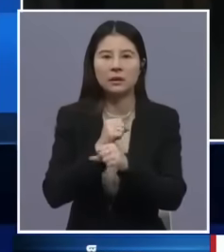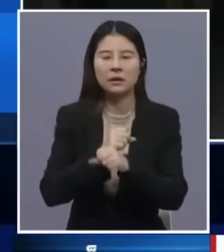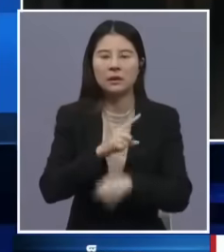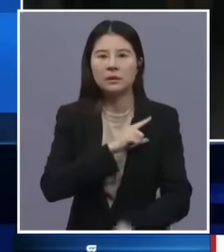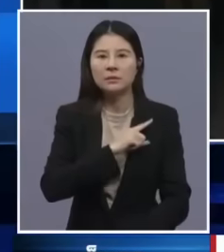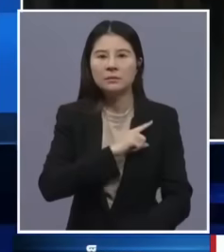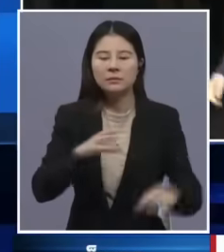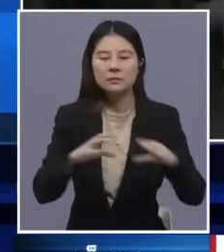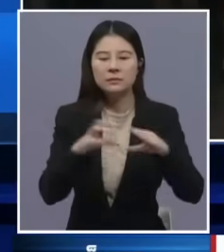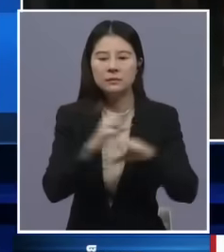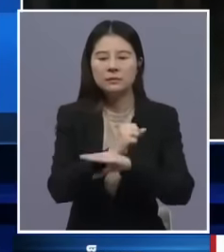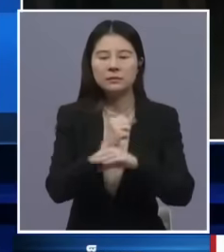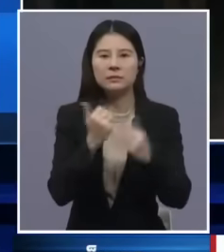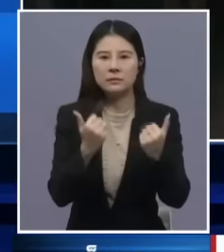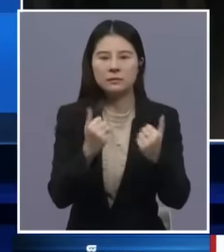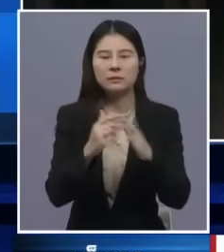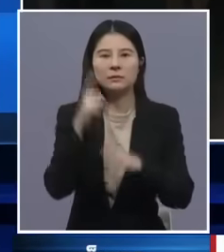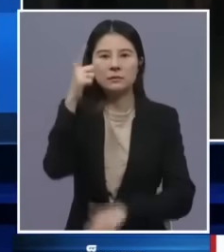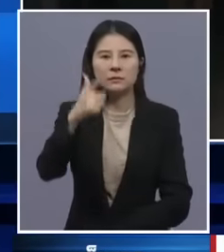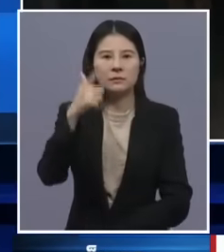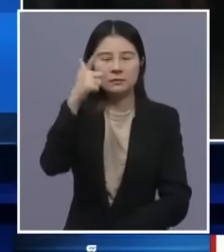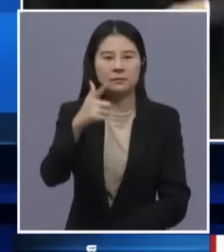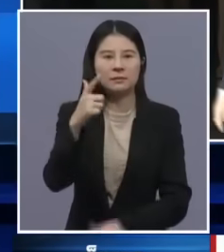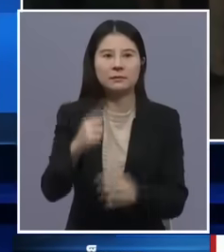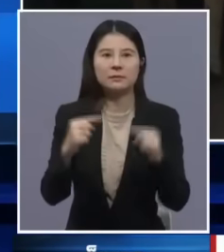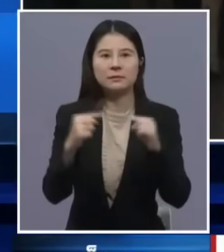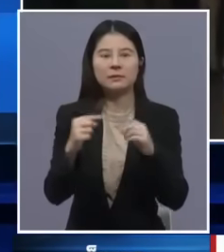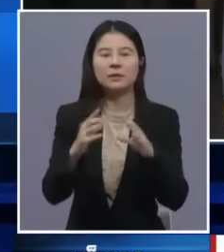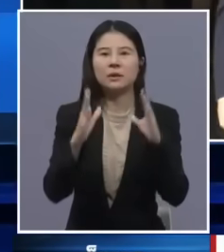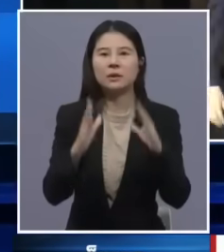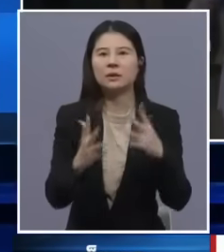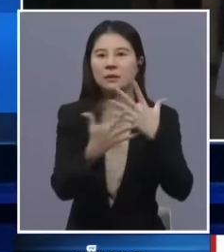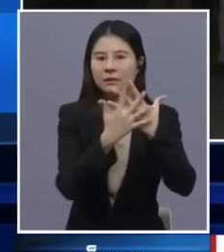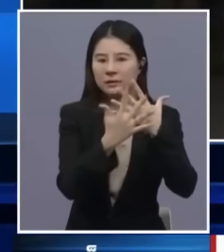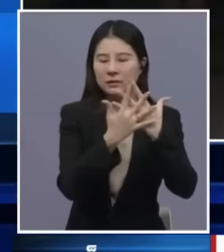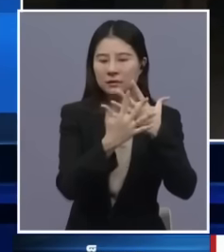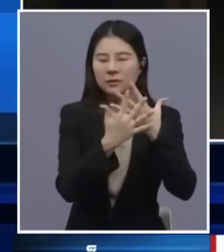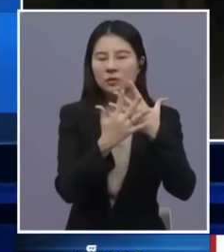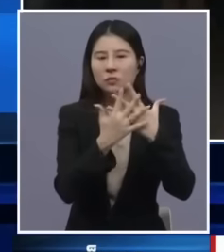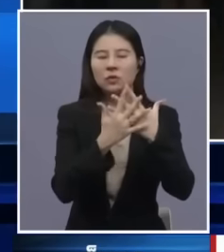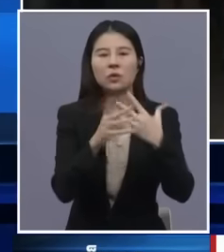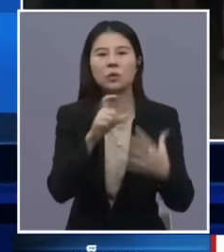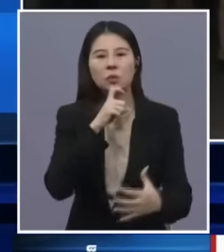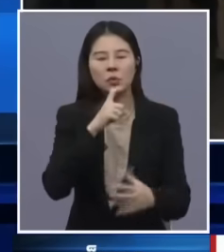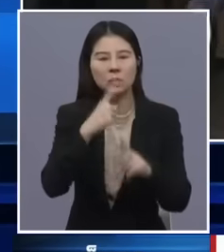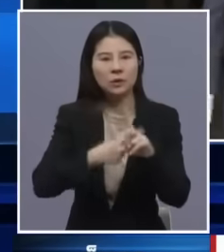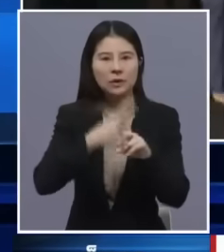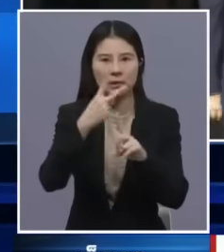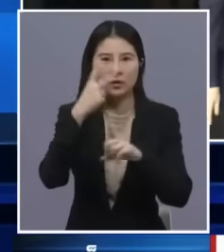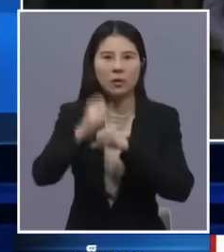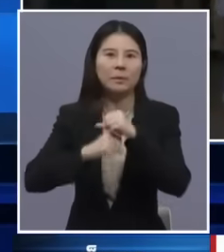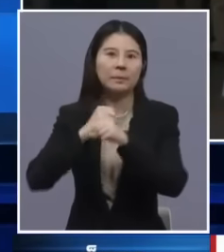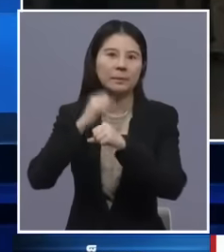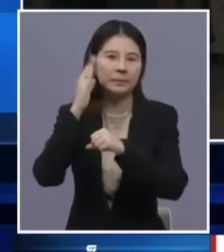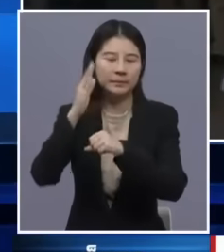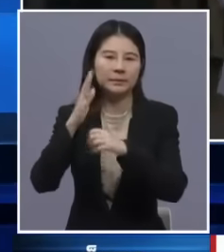เต็มตัวด้วยข่าวล่าสุดคุณทักษิณอาจจะต้องอยู่ในสถานะนักโทษต่อไปจนถึงเดือนกุมภาพันธ์ปีหน้าจึงจะได้สิทธิ์พักโท